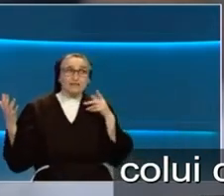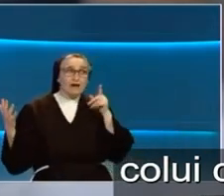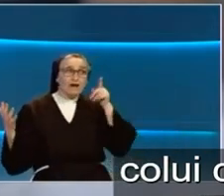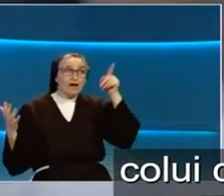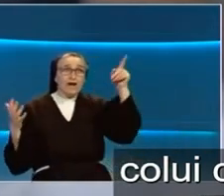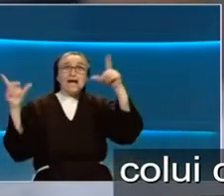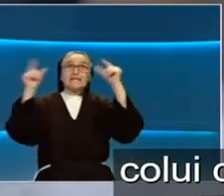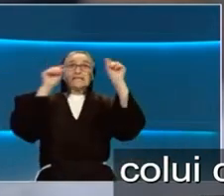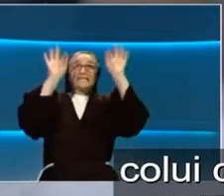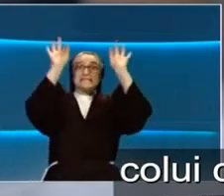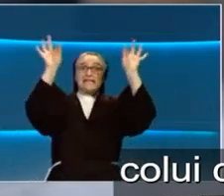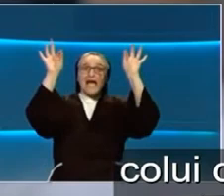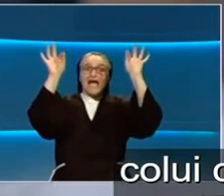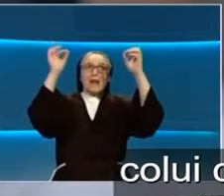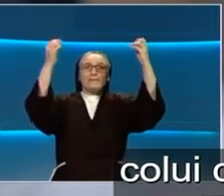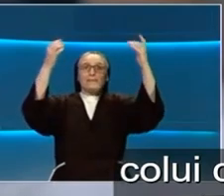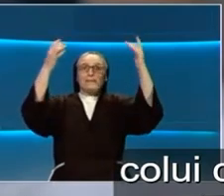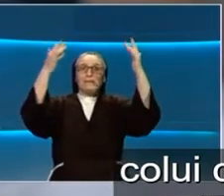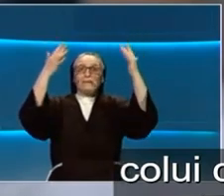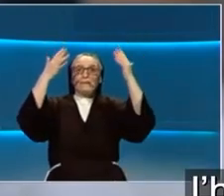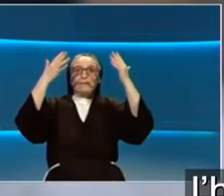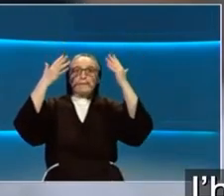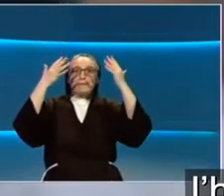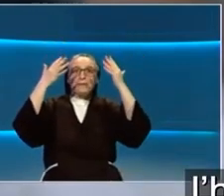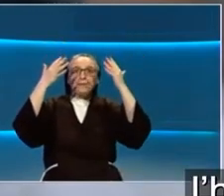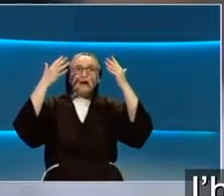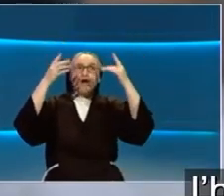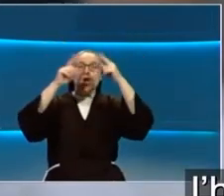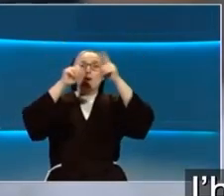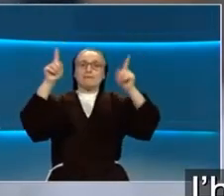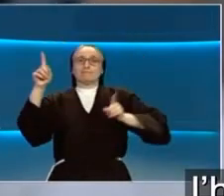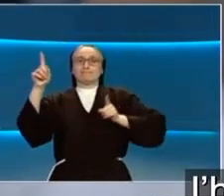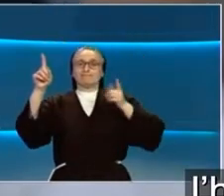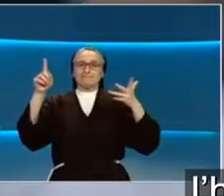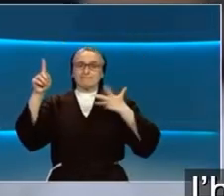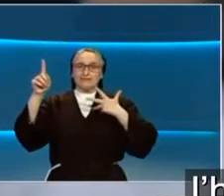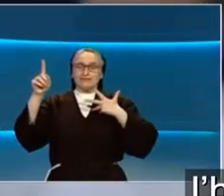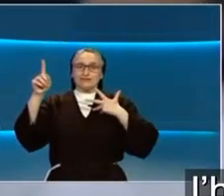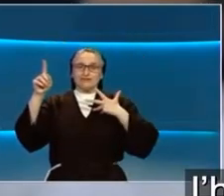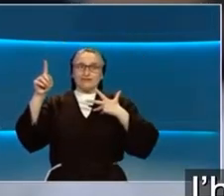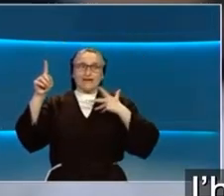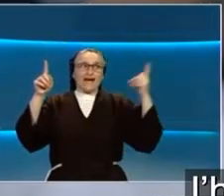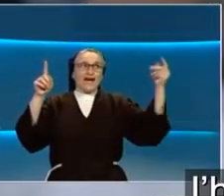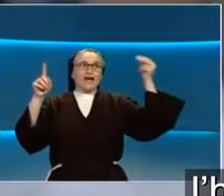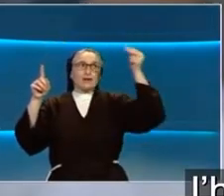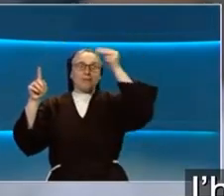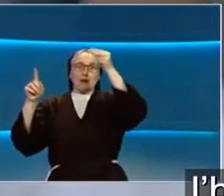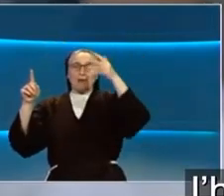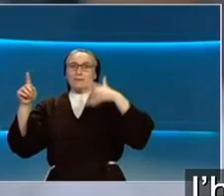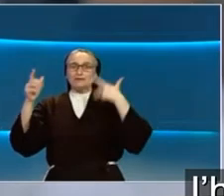Le stelle hanno brillato nei loro posti di guardia e hanno gioito.